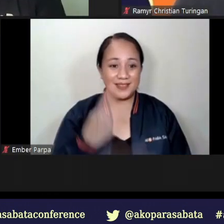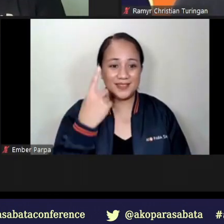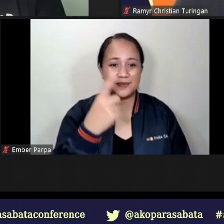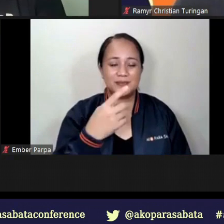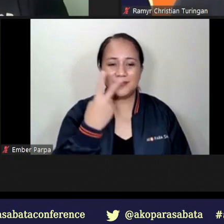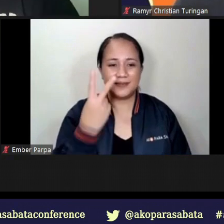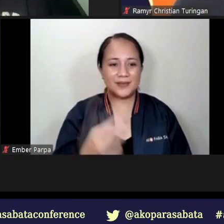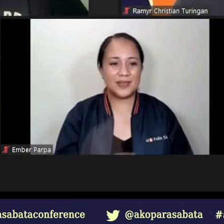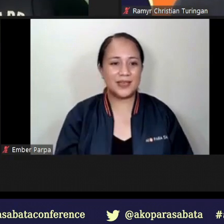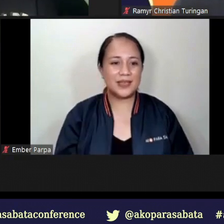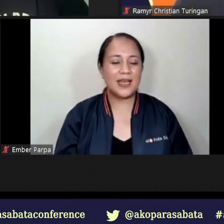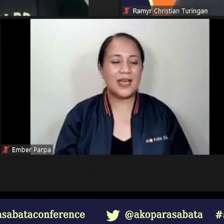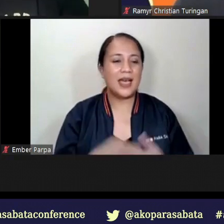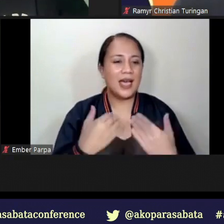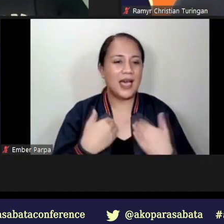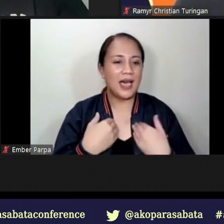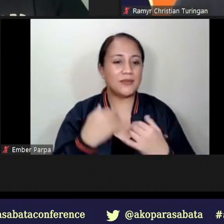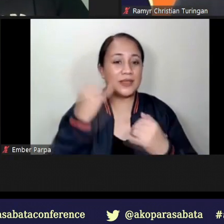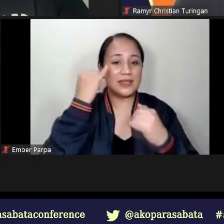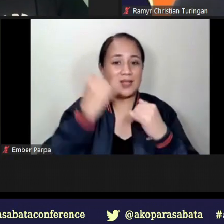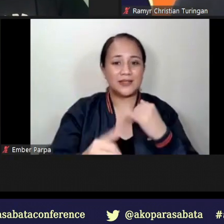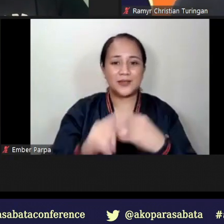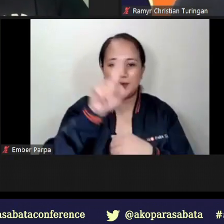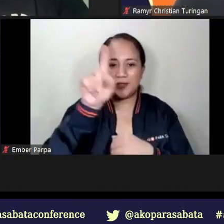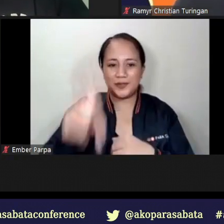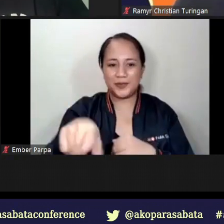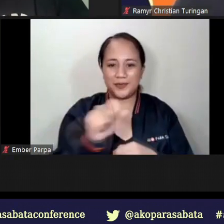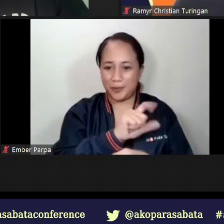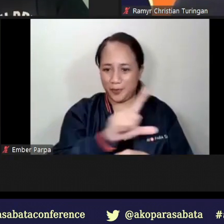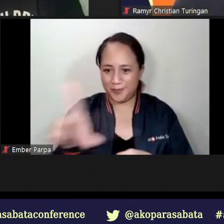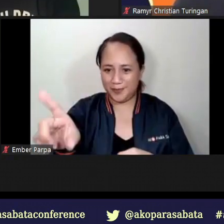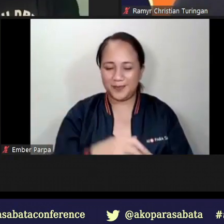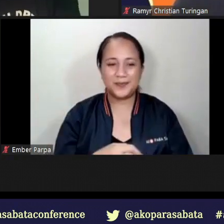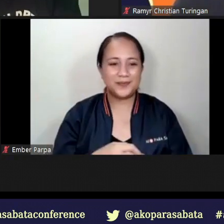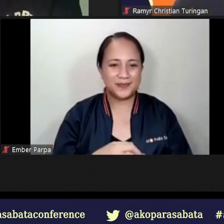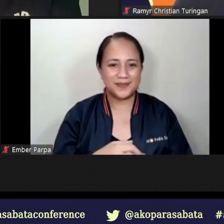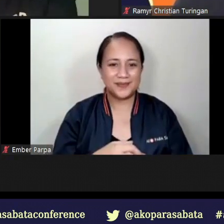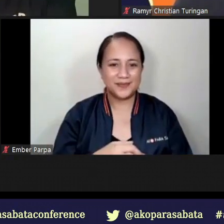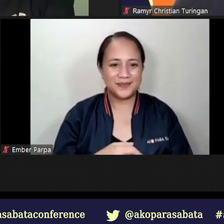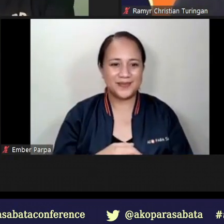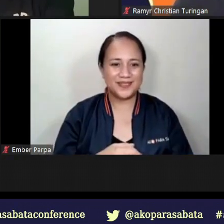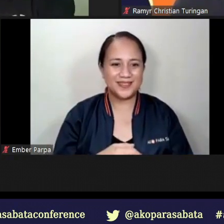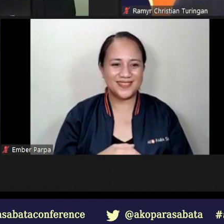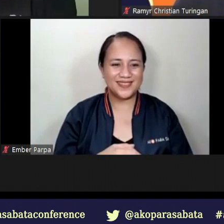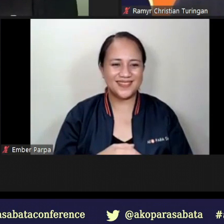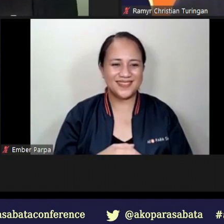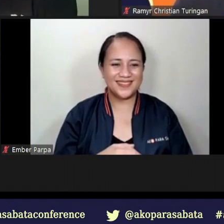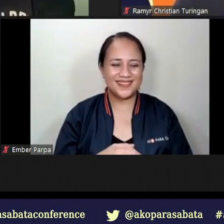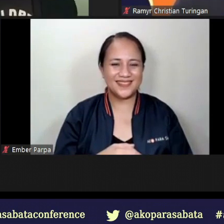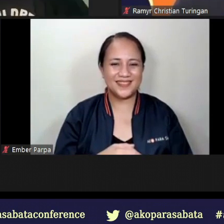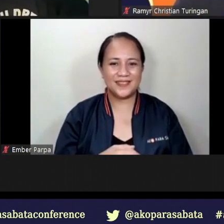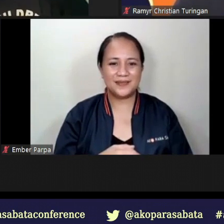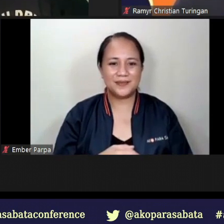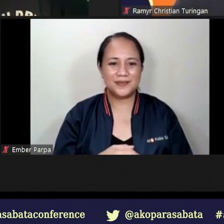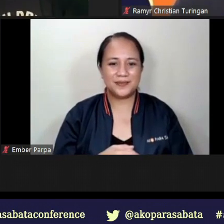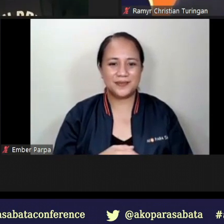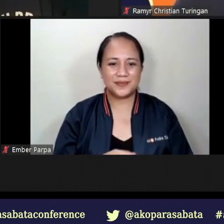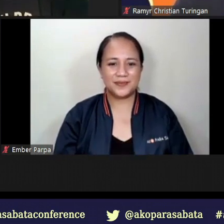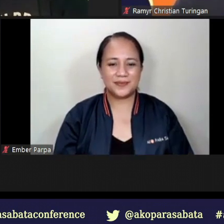no? Meron akong final question for all of you guys. Eto,